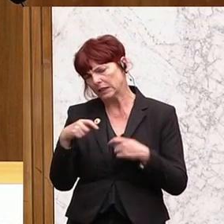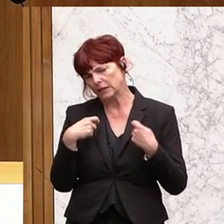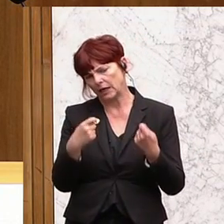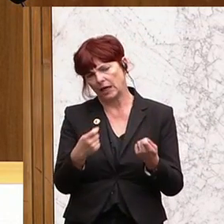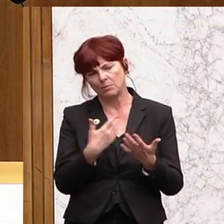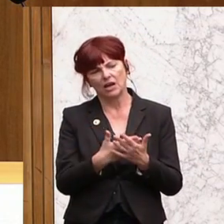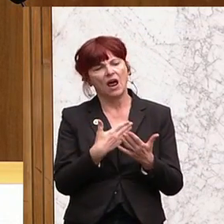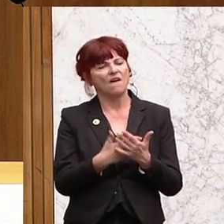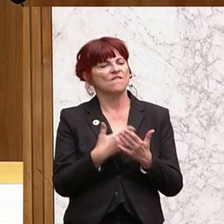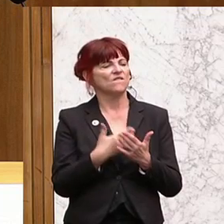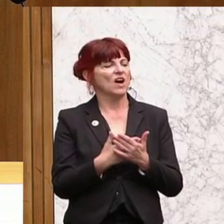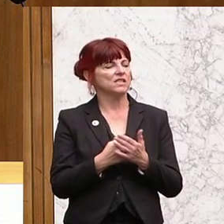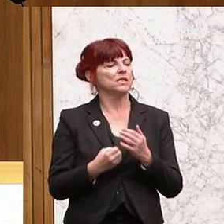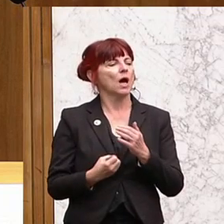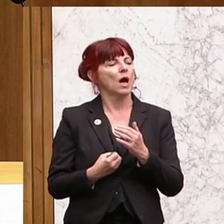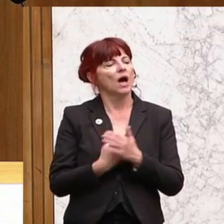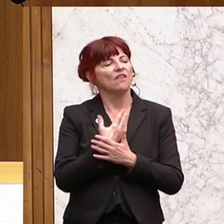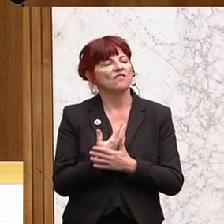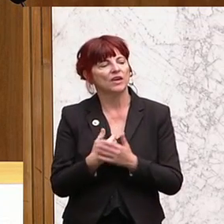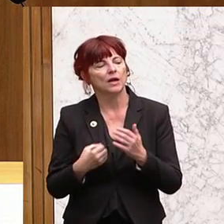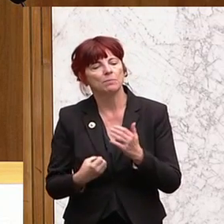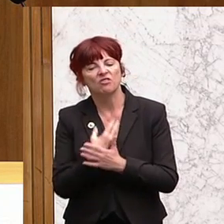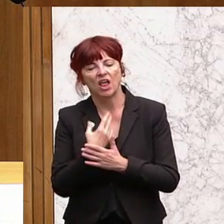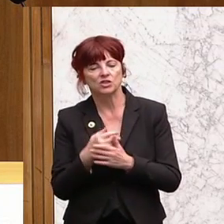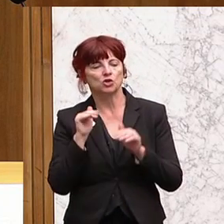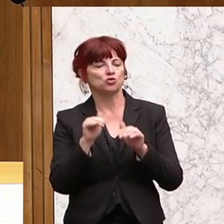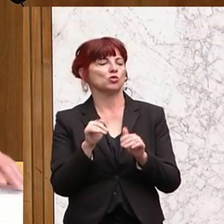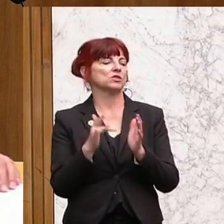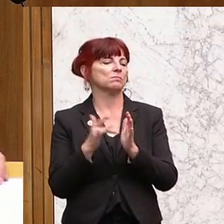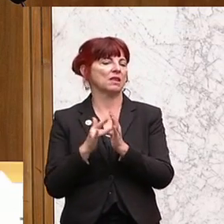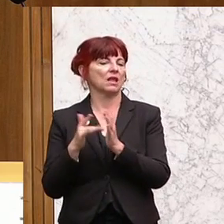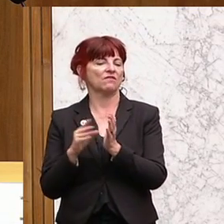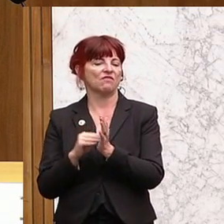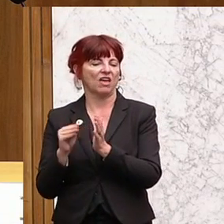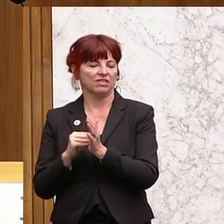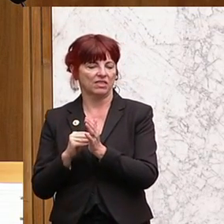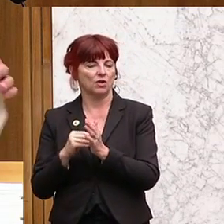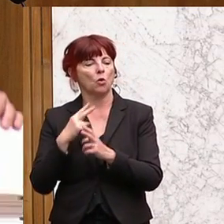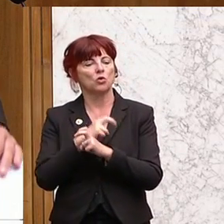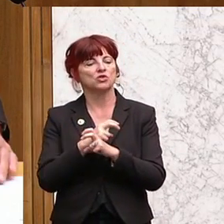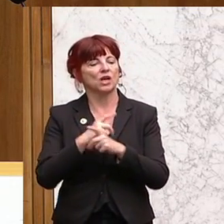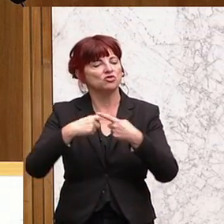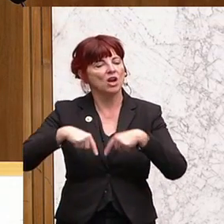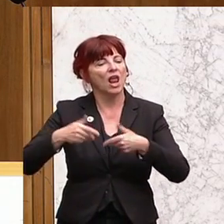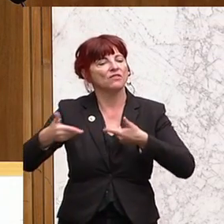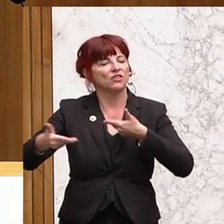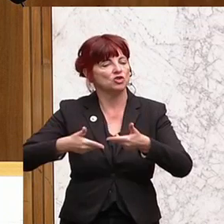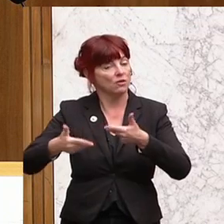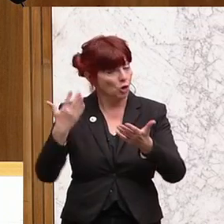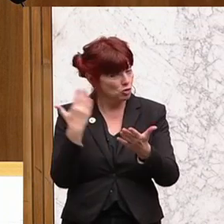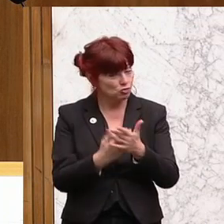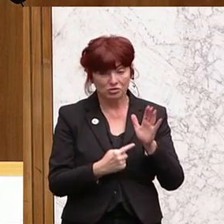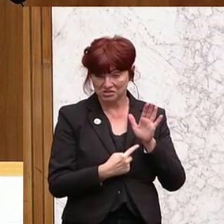von Pestiziden in der österreichischen Landwirtschaft dargelegt einen deutlichen Rückgang auf den ich hier verweisen konnte